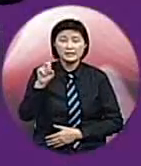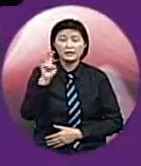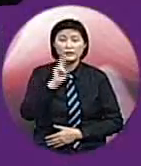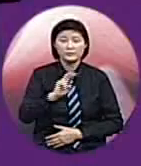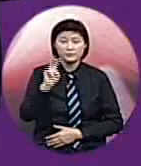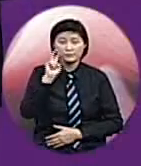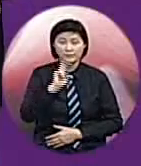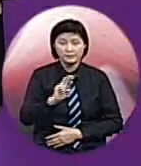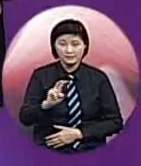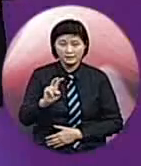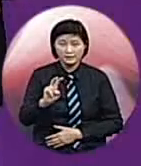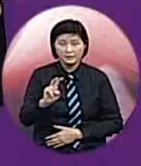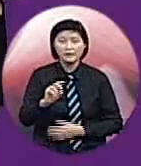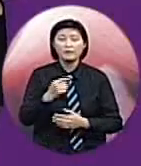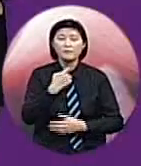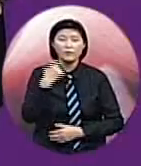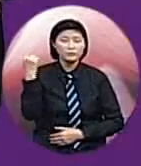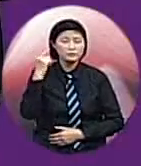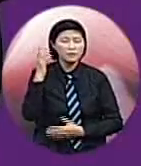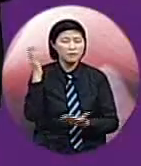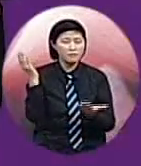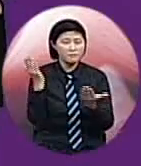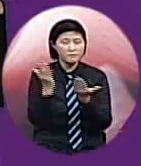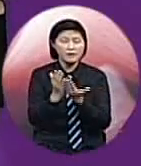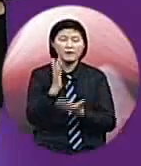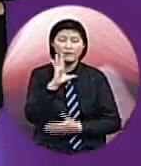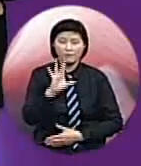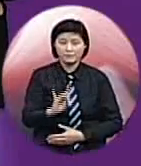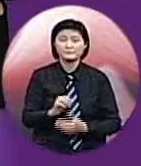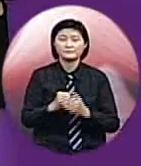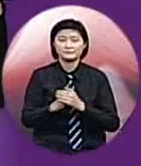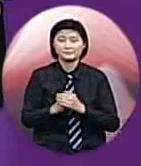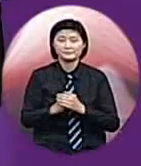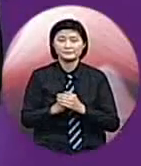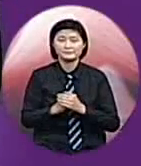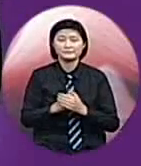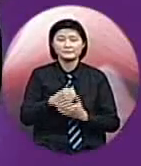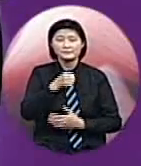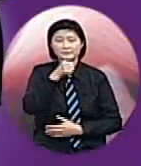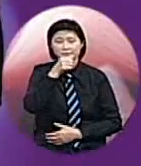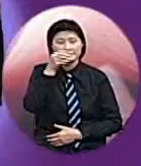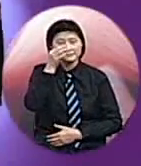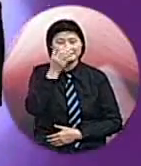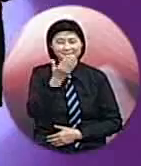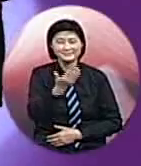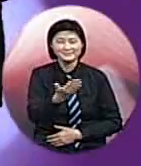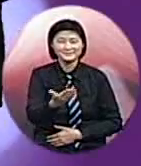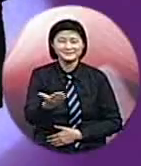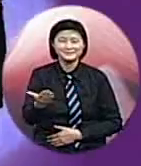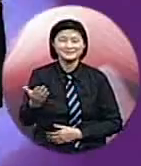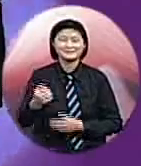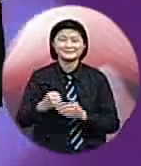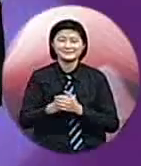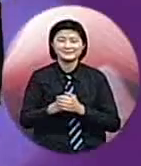네. 동백 예. 아가씨. 목소리도 잘 맞아요 또. 네. 점수도 예. 궁금하네요. 네. 점수 볼게요. 점수 보여